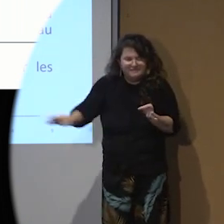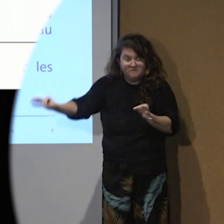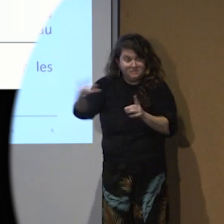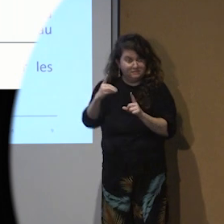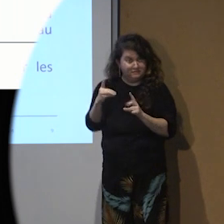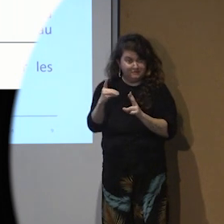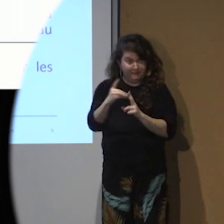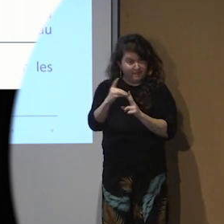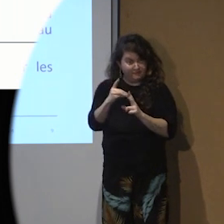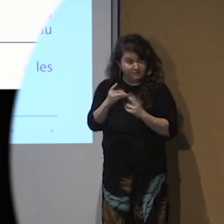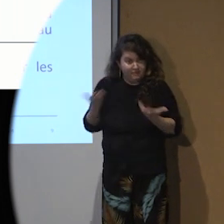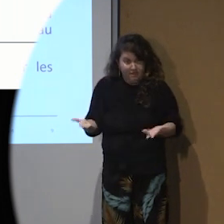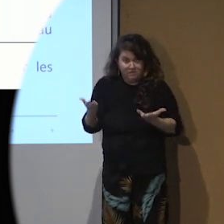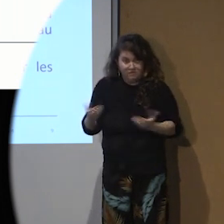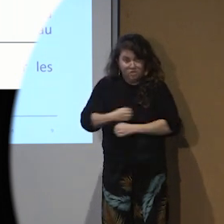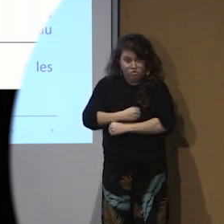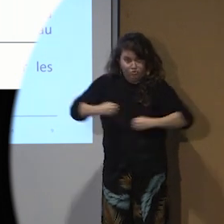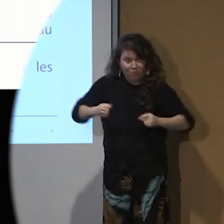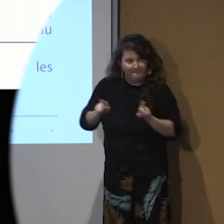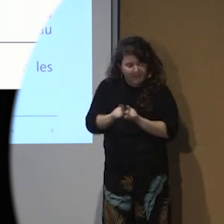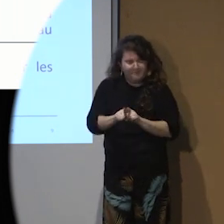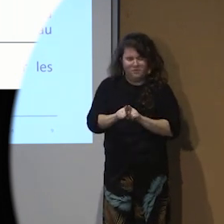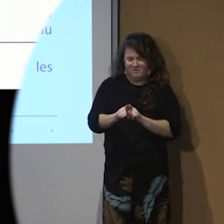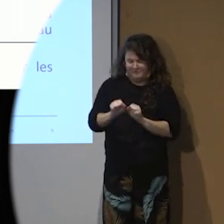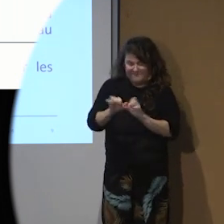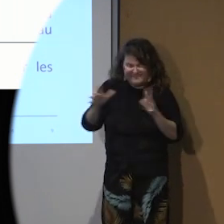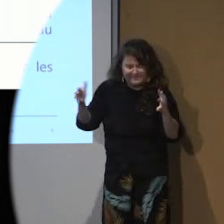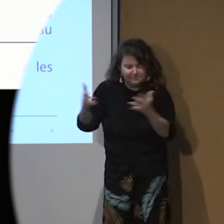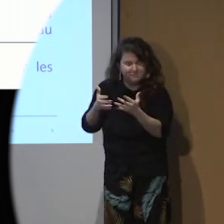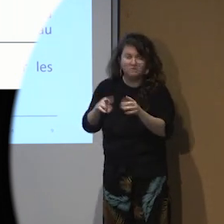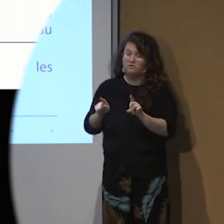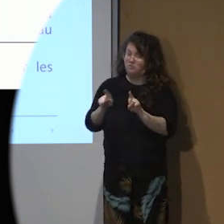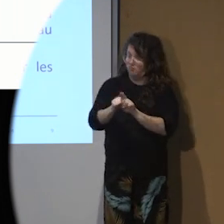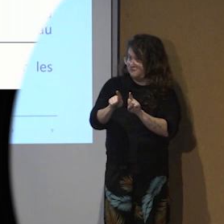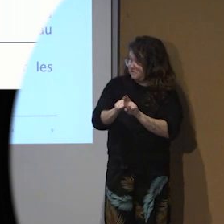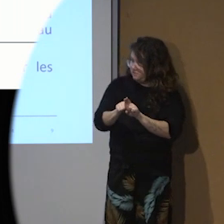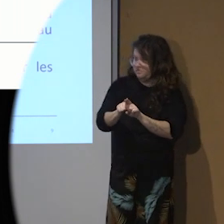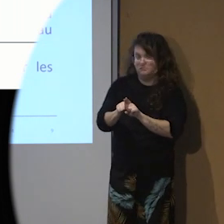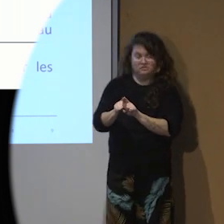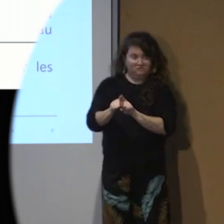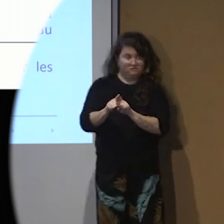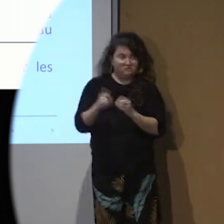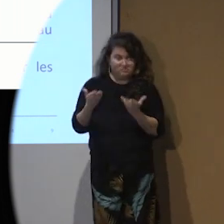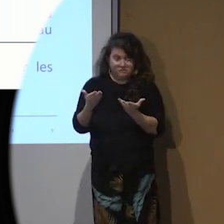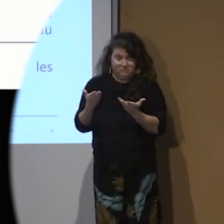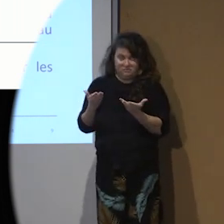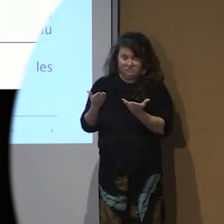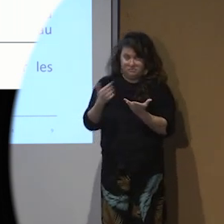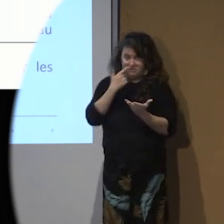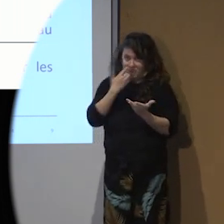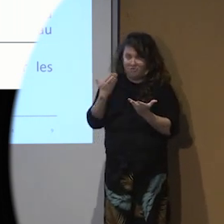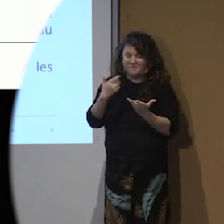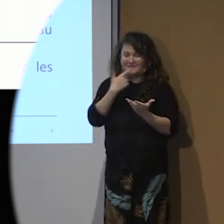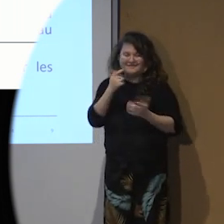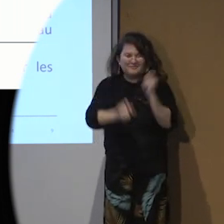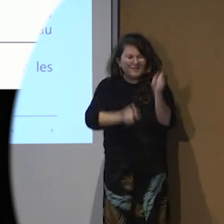mondiale de diabète, de surpoids et d'obésité. C'est une pandémie, je pense. Les gens vivent plus